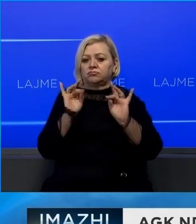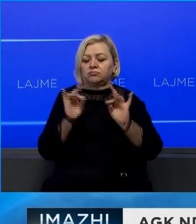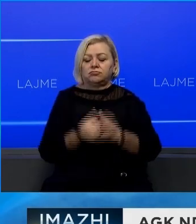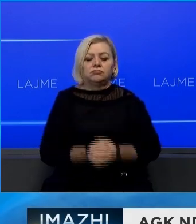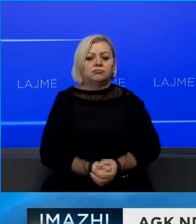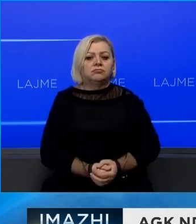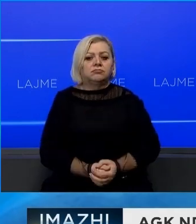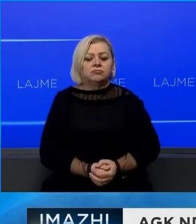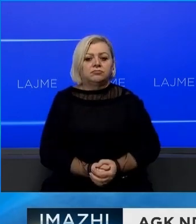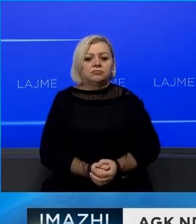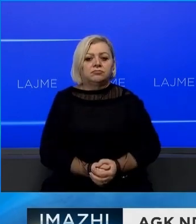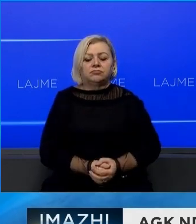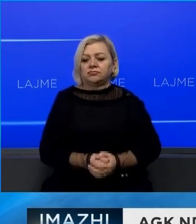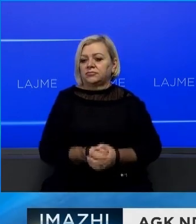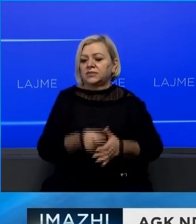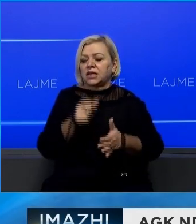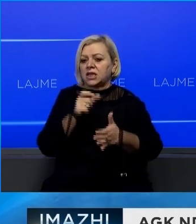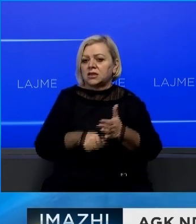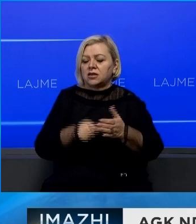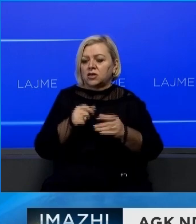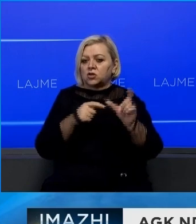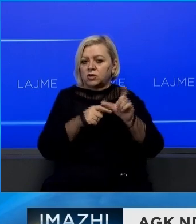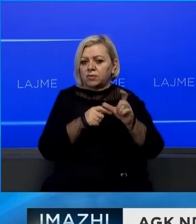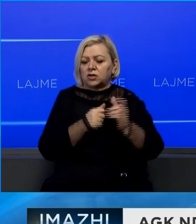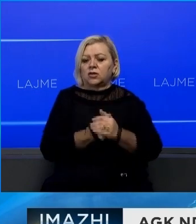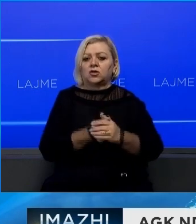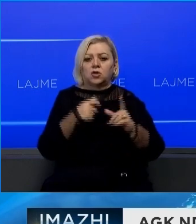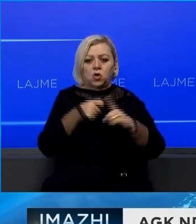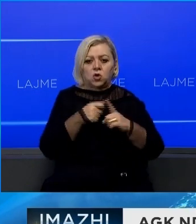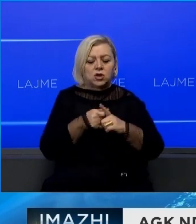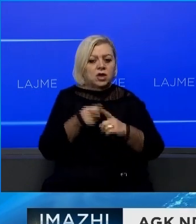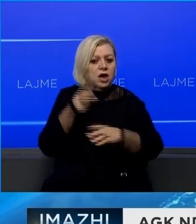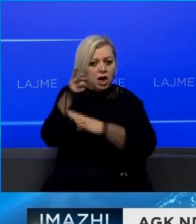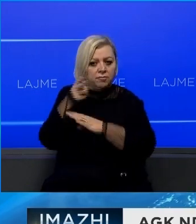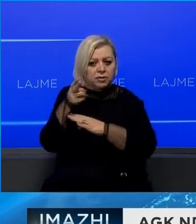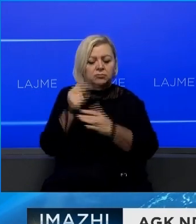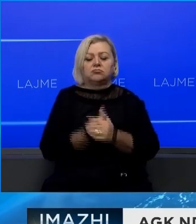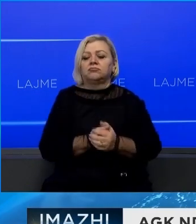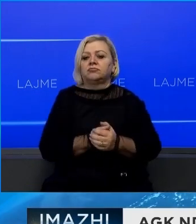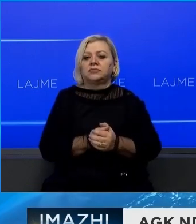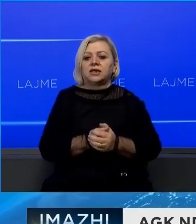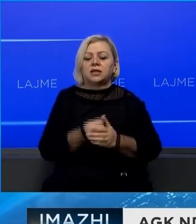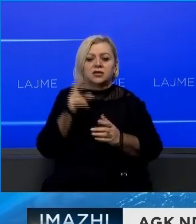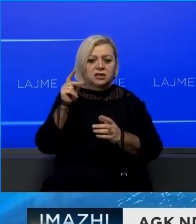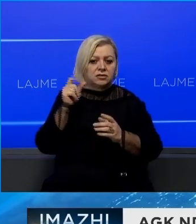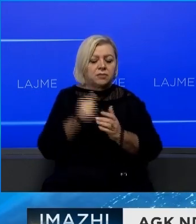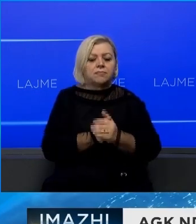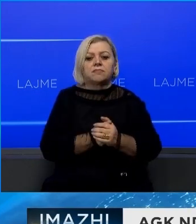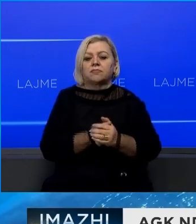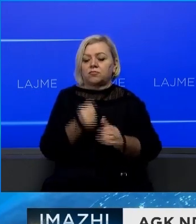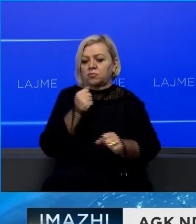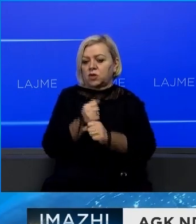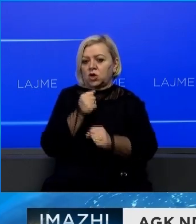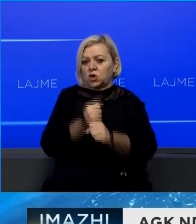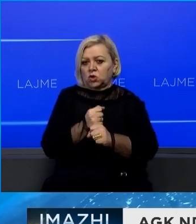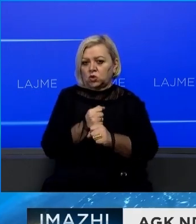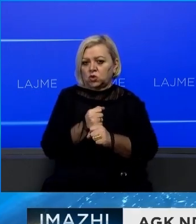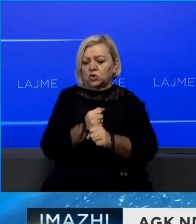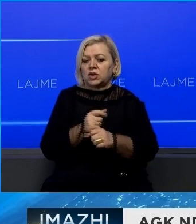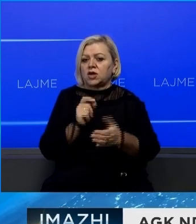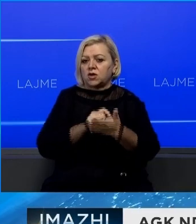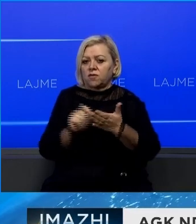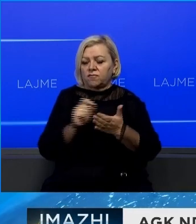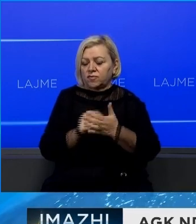thënë është përbërë nga Suleiman Kokoçi, kameraman shumë i veçantë i Associated Press, Elida Ramadani që gjithashtu ka punuar në Associated